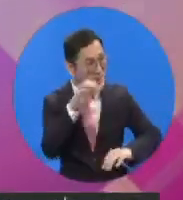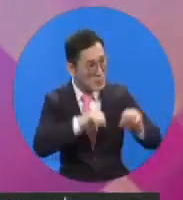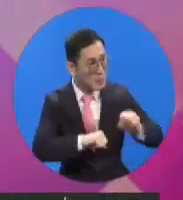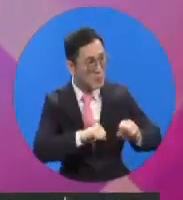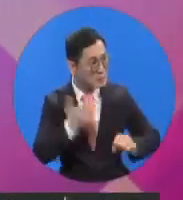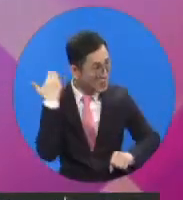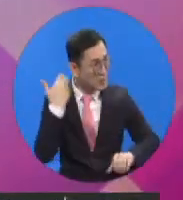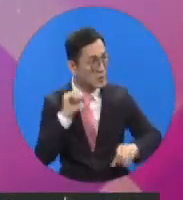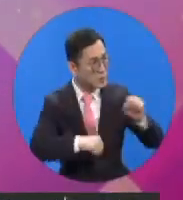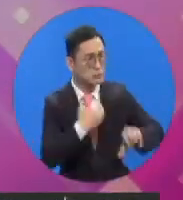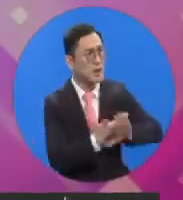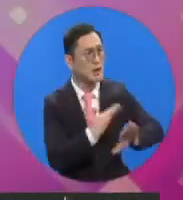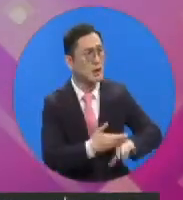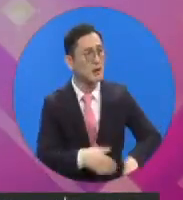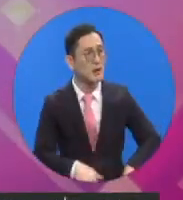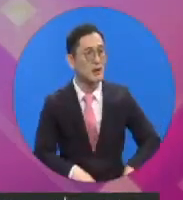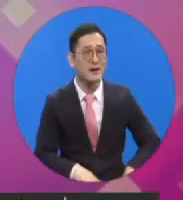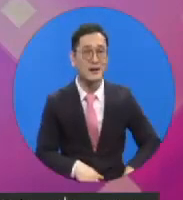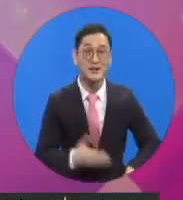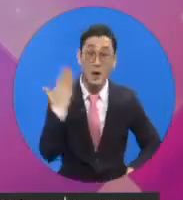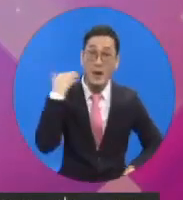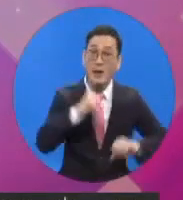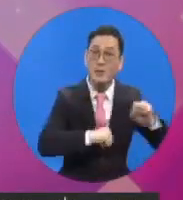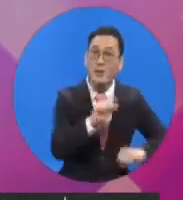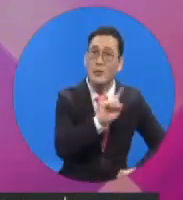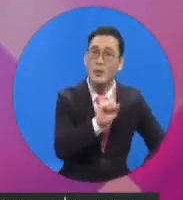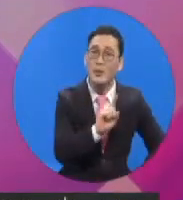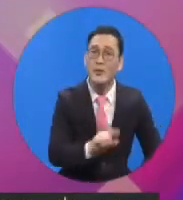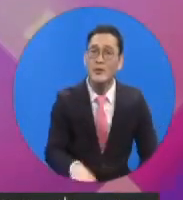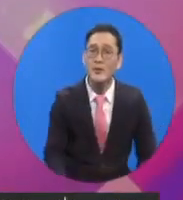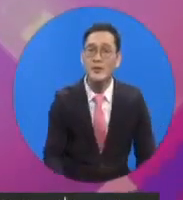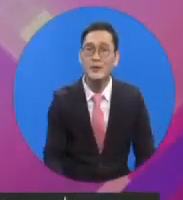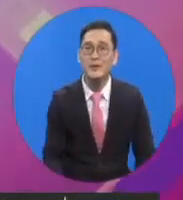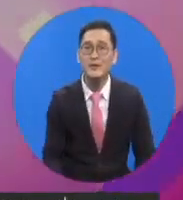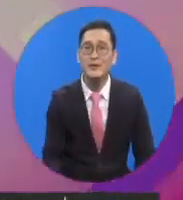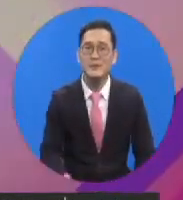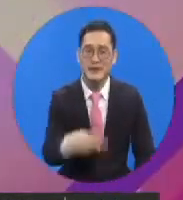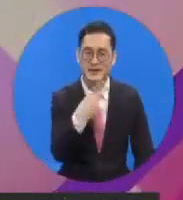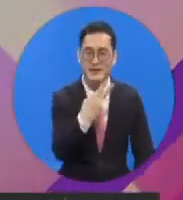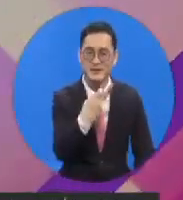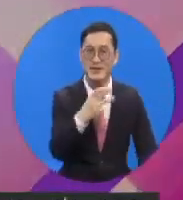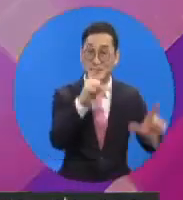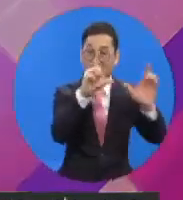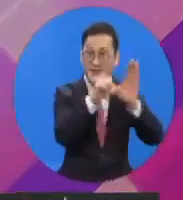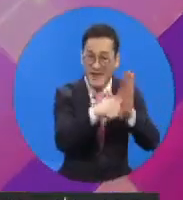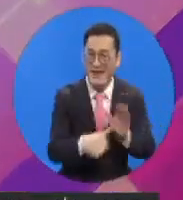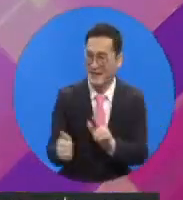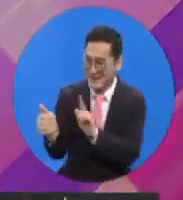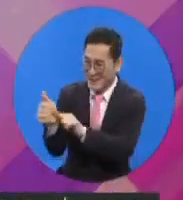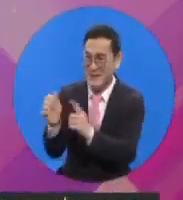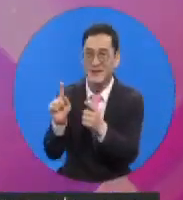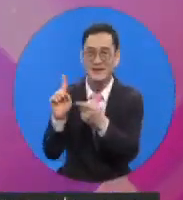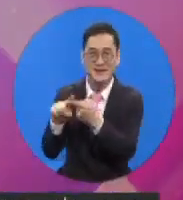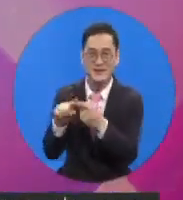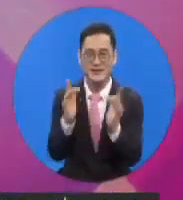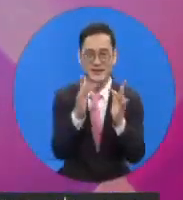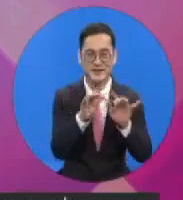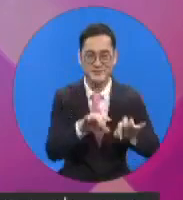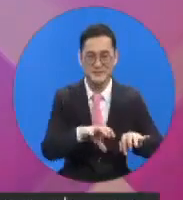라는 말이 나왔었을까요? 2013년 박범계 의원이 SNS에 윤석열 총장을 형이라